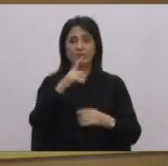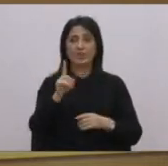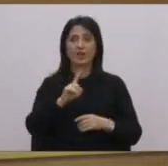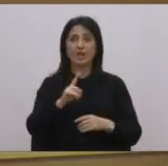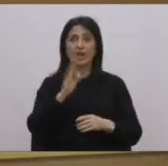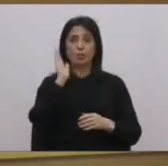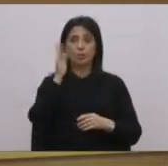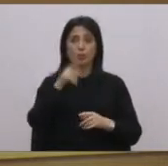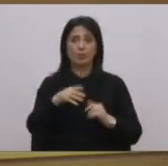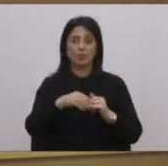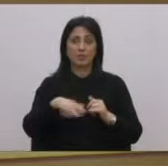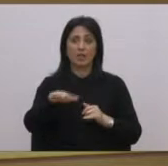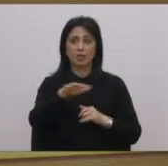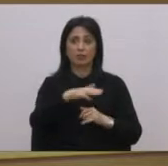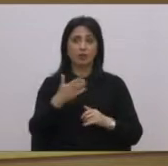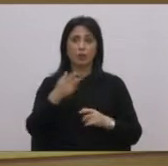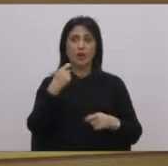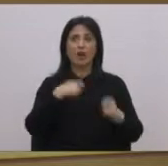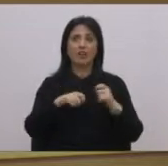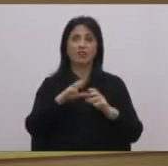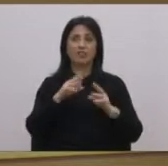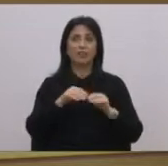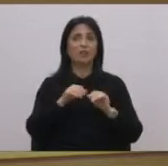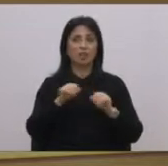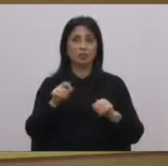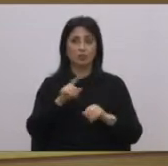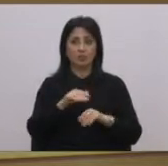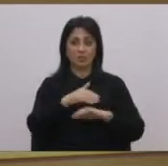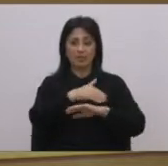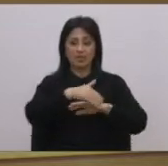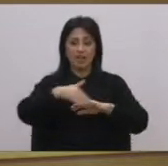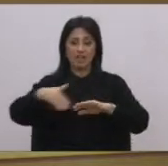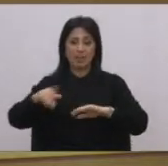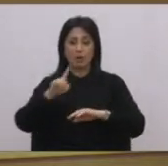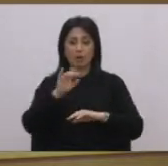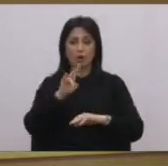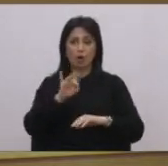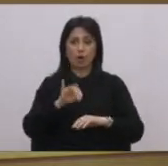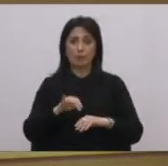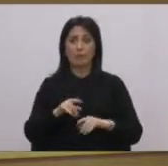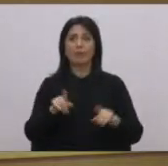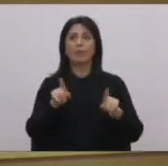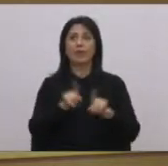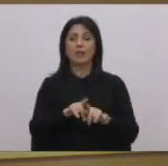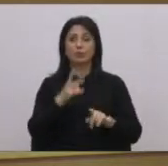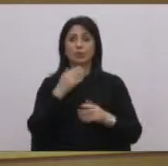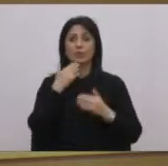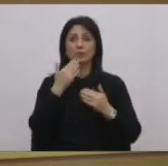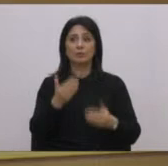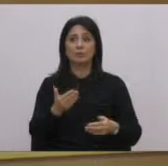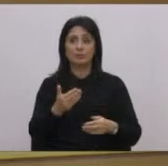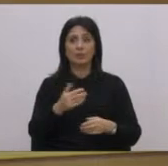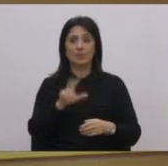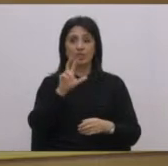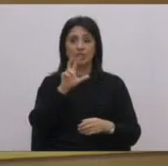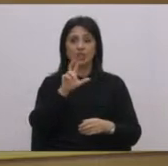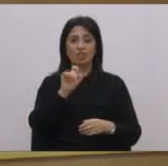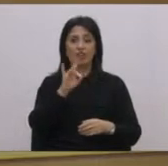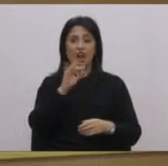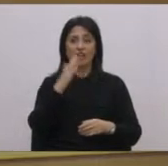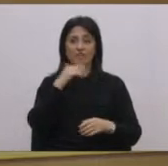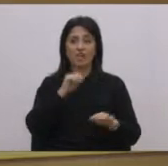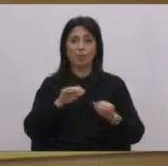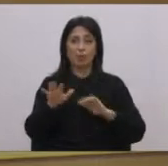რას უპირებთ ამ ტერიტორიას, რომლის გაყიდვაც საერთოდ არ შეიძლება და სანაპირო ზოლზე არის საუბარი. ასევე უნდა კითხოთ ჯვარში